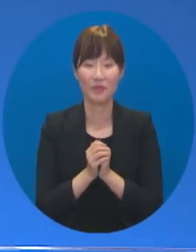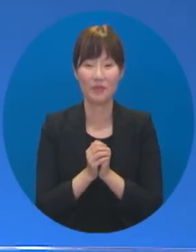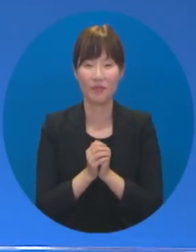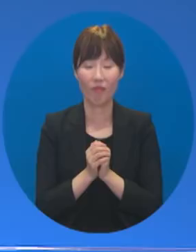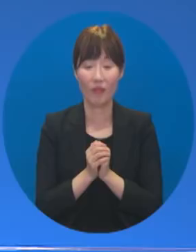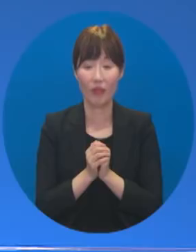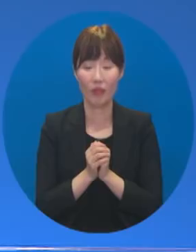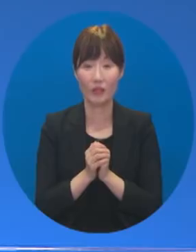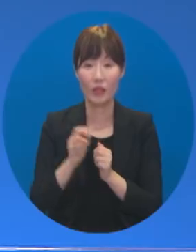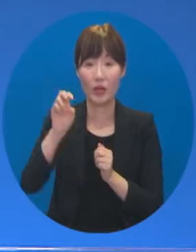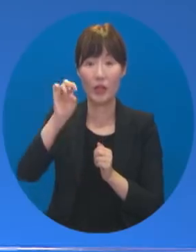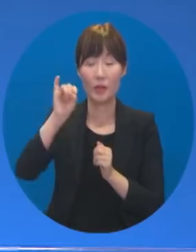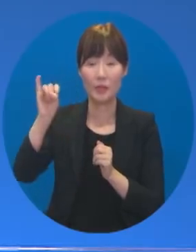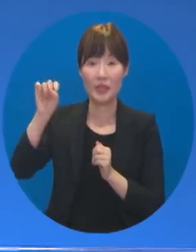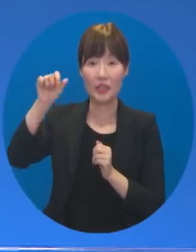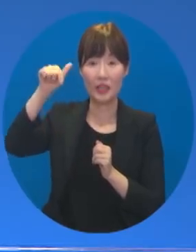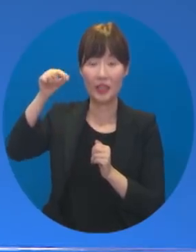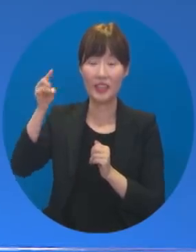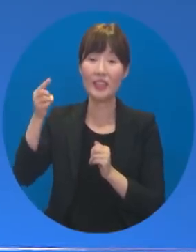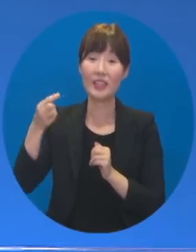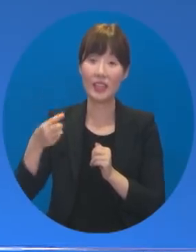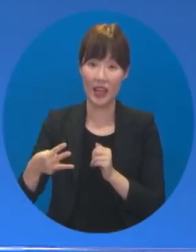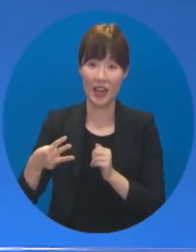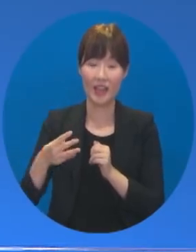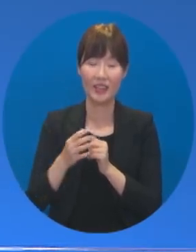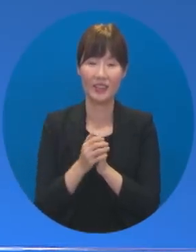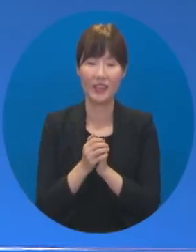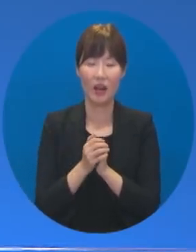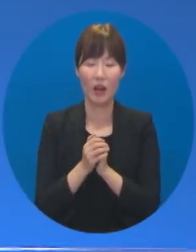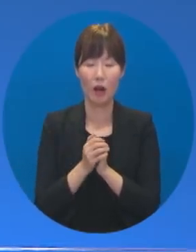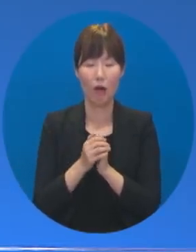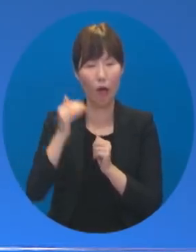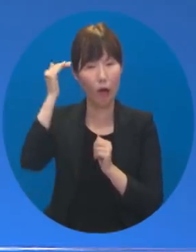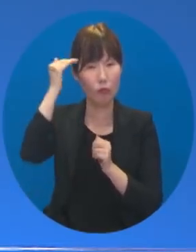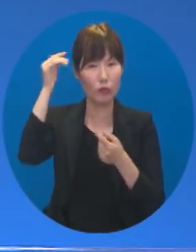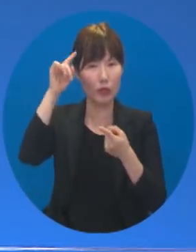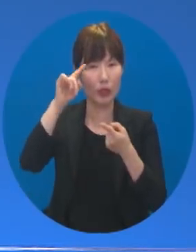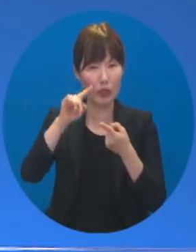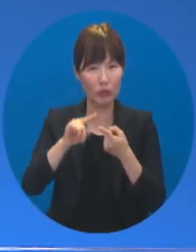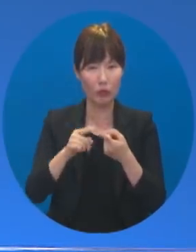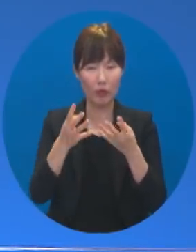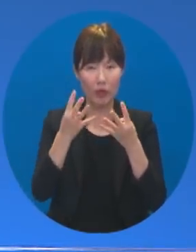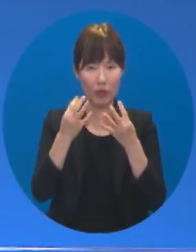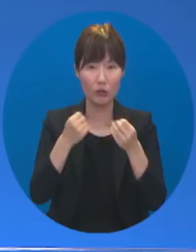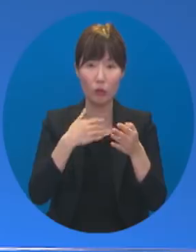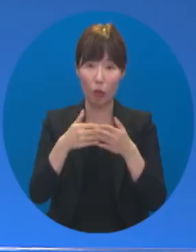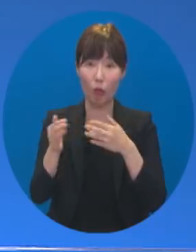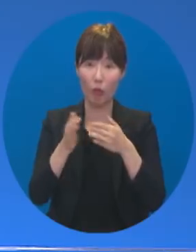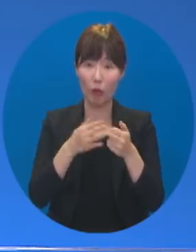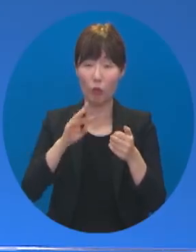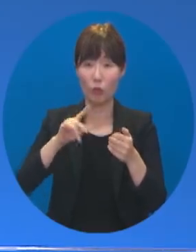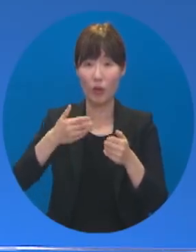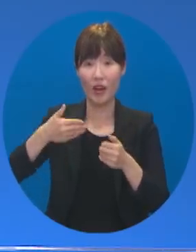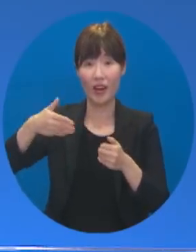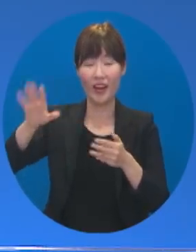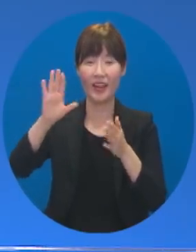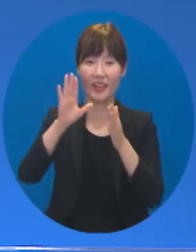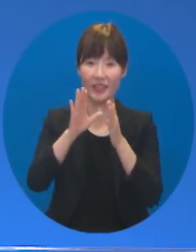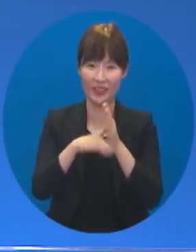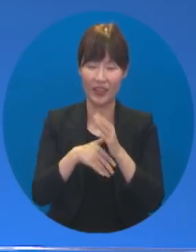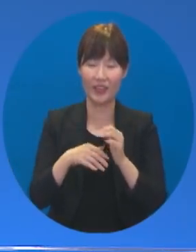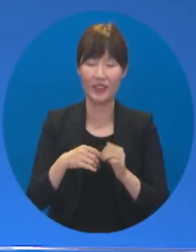한국에서 이제 여러 것들을 경험하고 또 돌아갈 때 원기에게 너는 나의 유일한